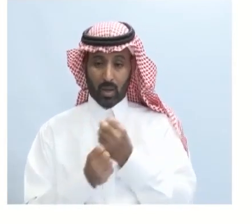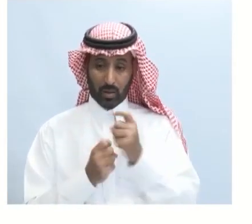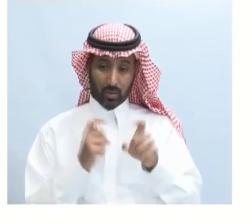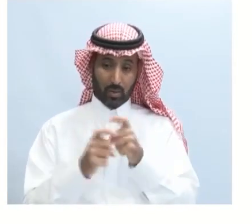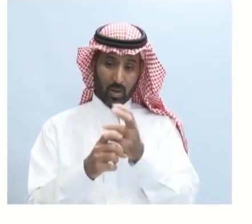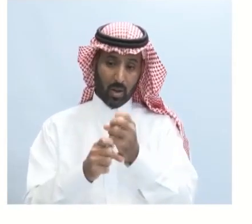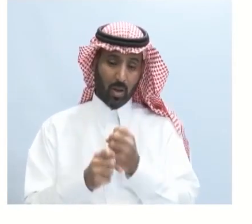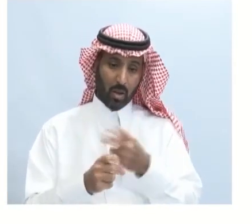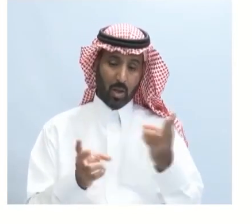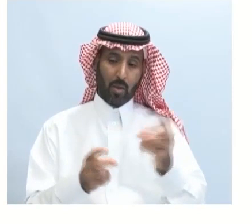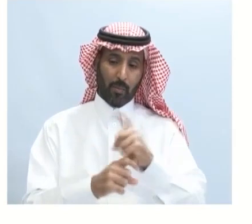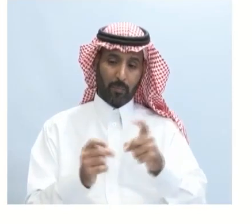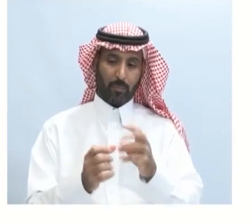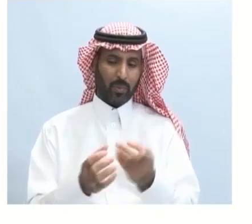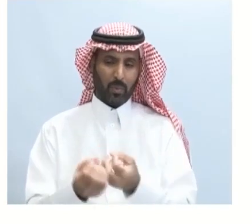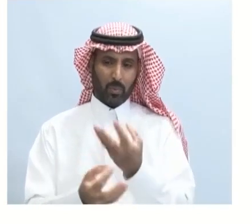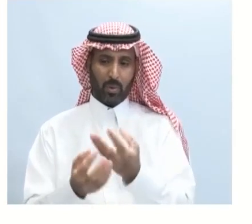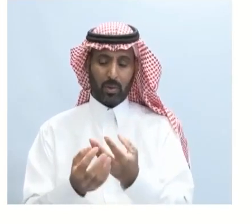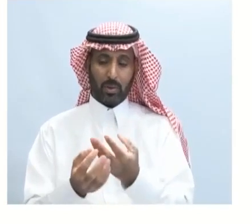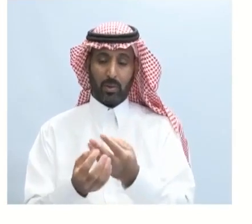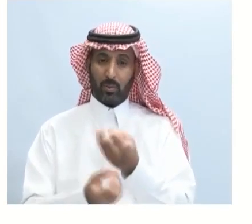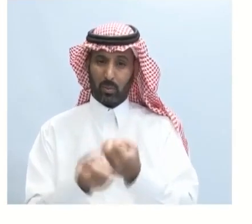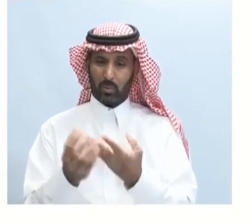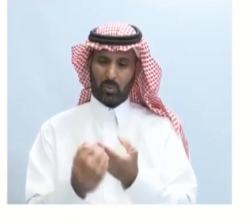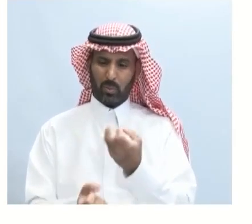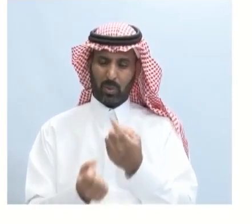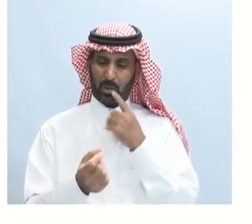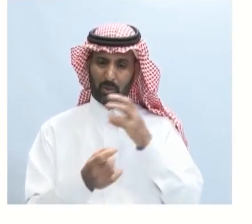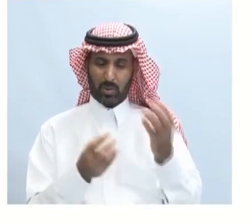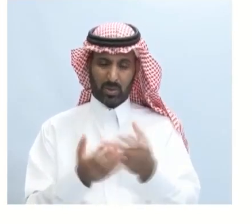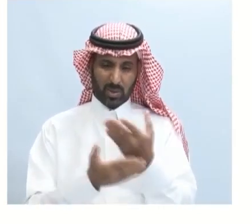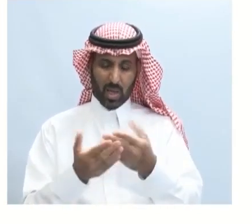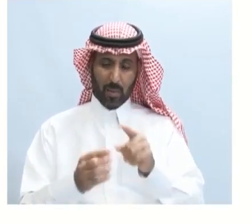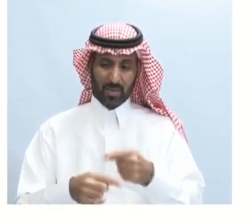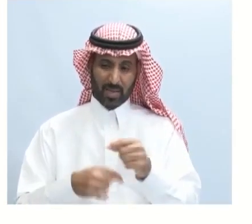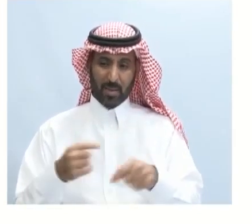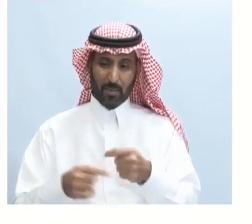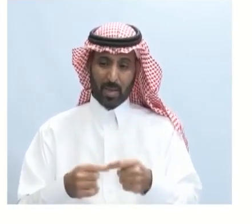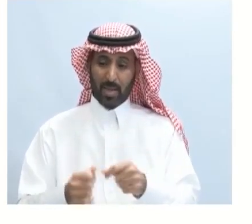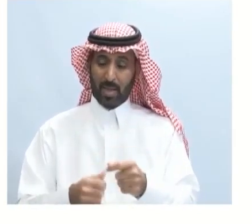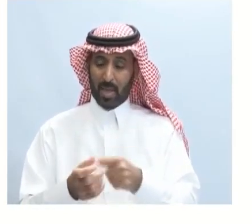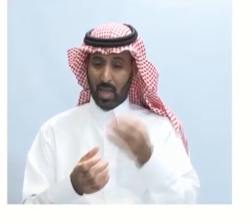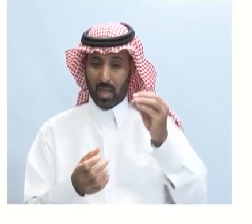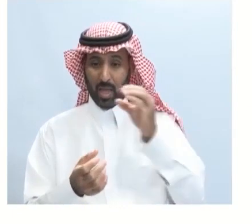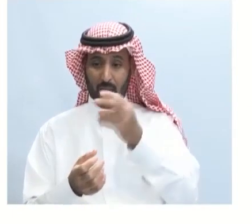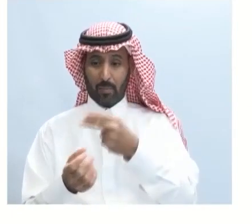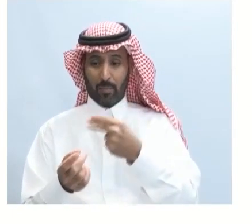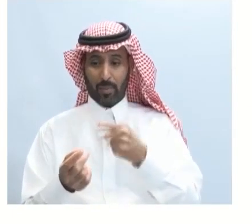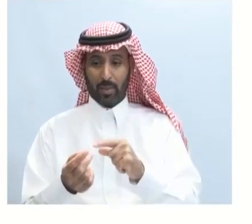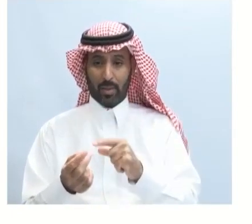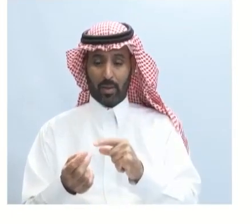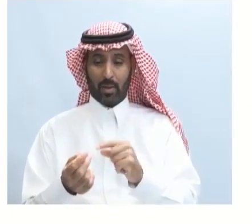كيف يتم في تفاعلات الاحتراق ماذا يحدث يحدث احتراق للمركبات العضويه هنا تحتوي على كربون هيدروجين